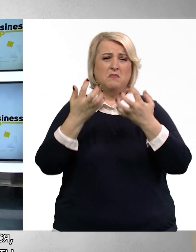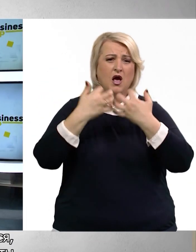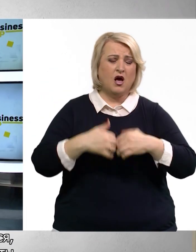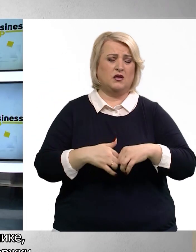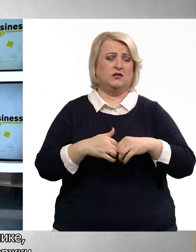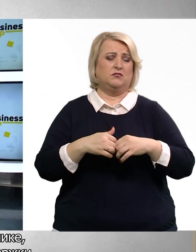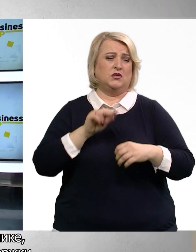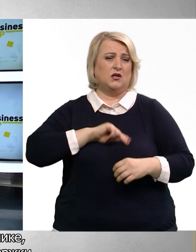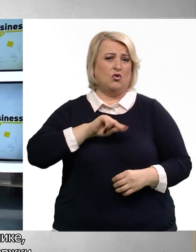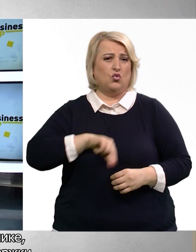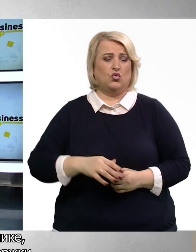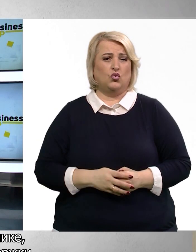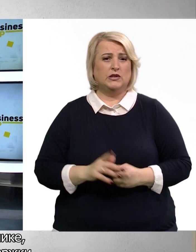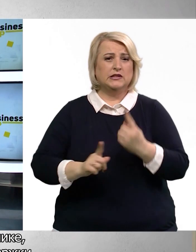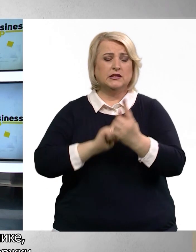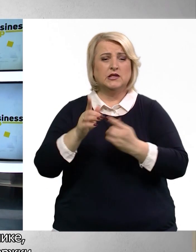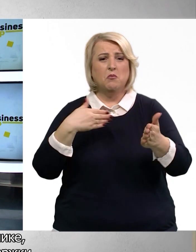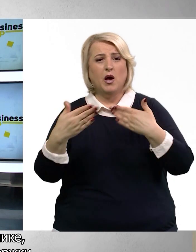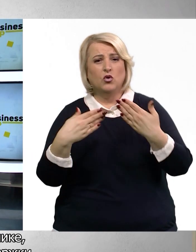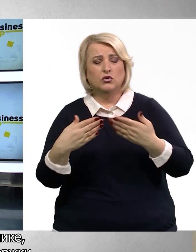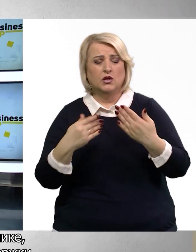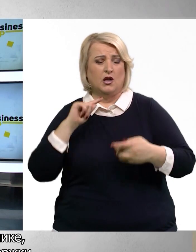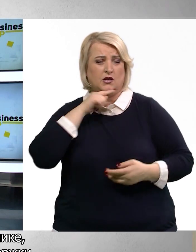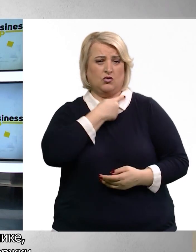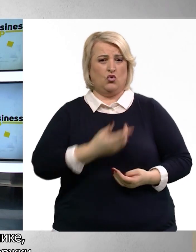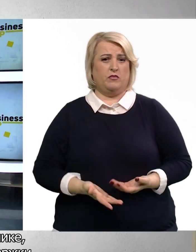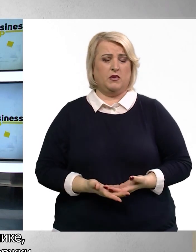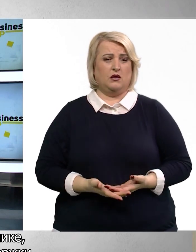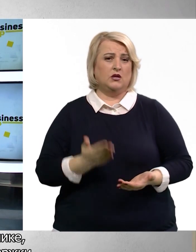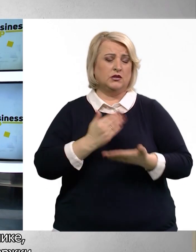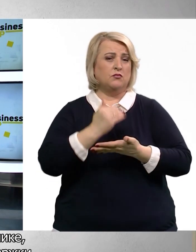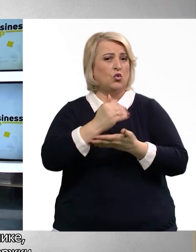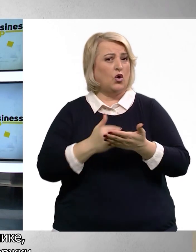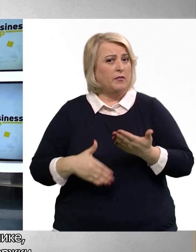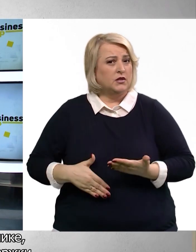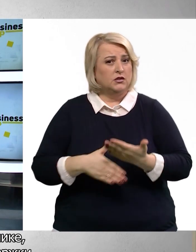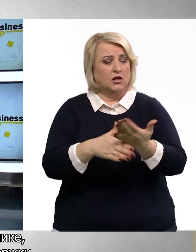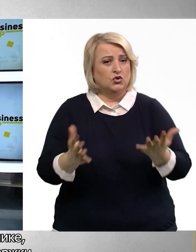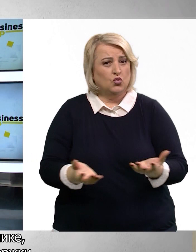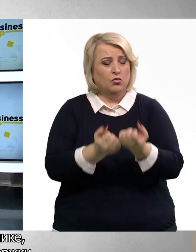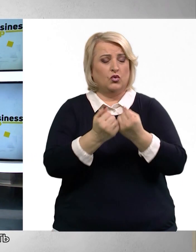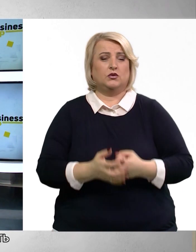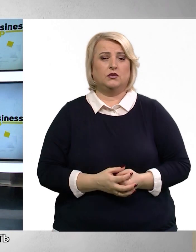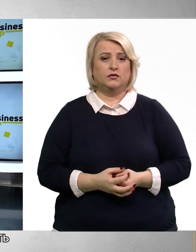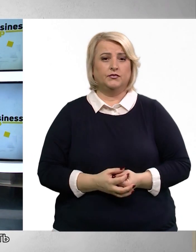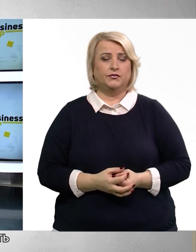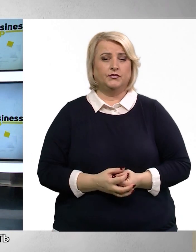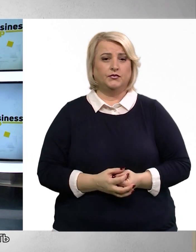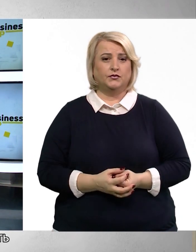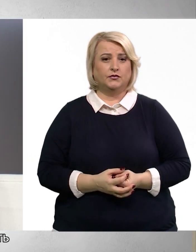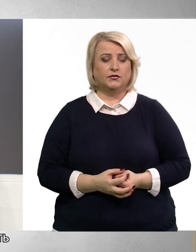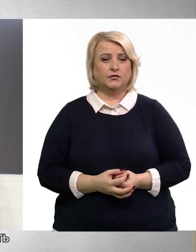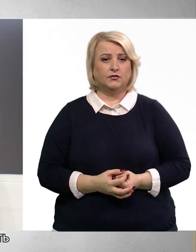lucru, se schimbă abordările în economie. Sunt programe de suport astăzi pentru, și aici este un moment important